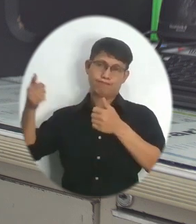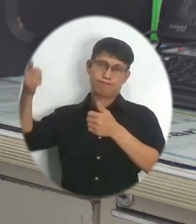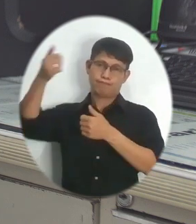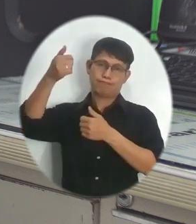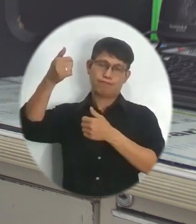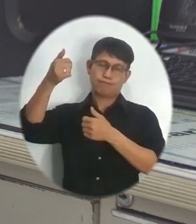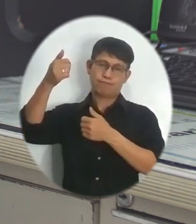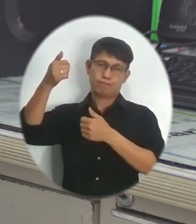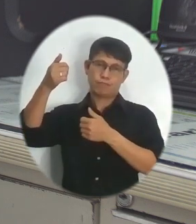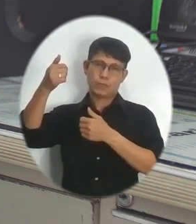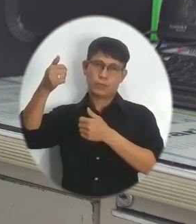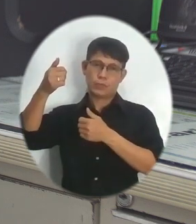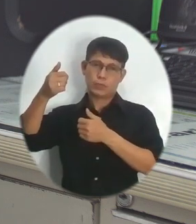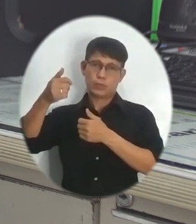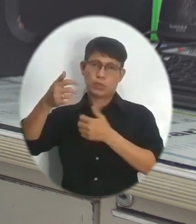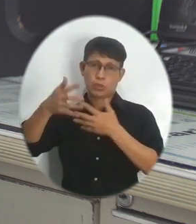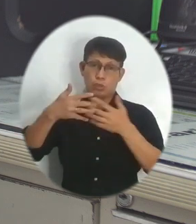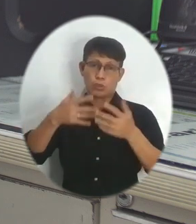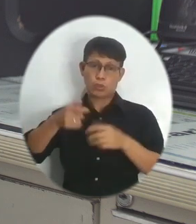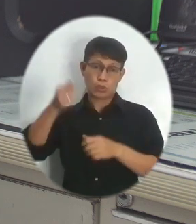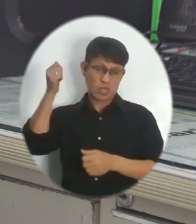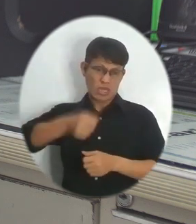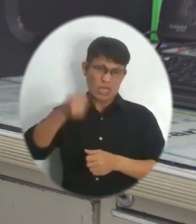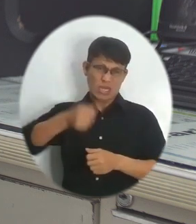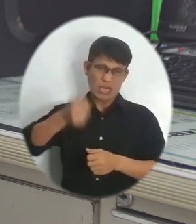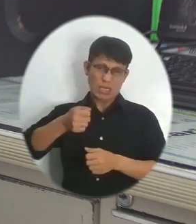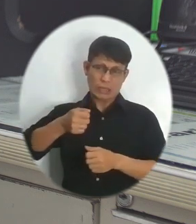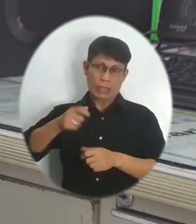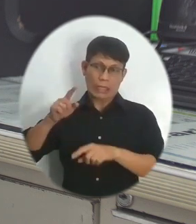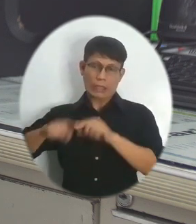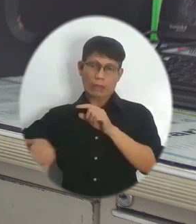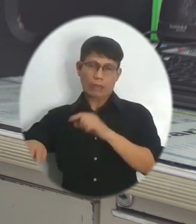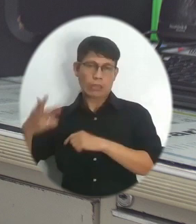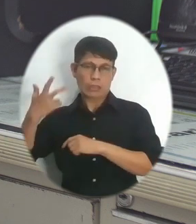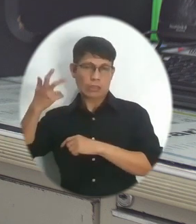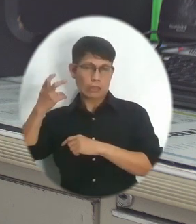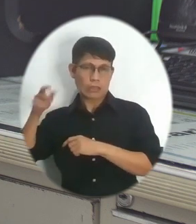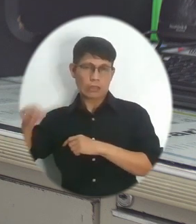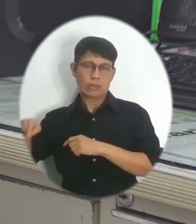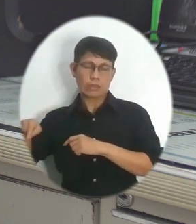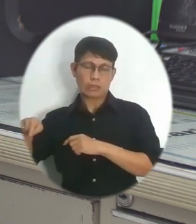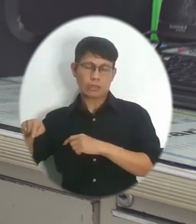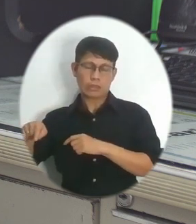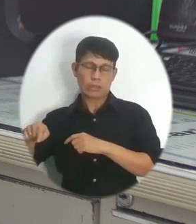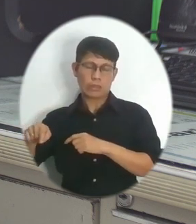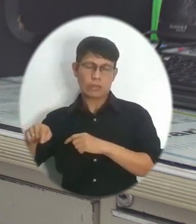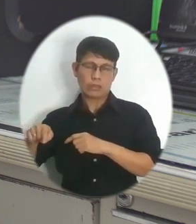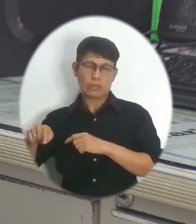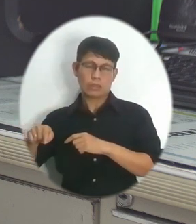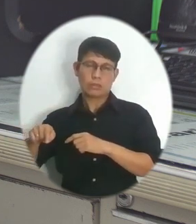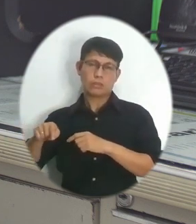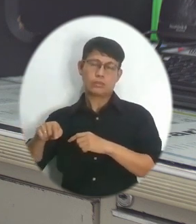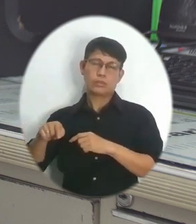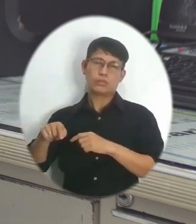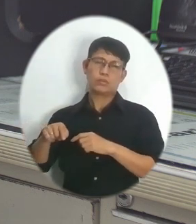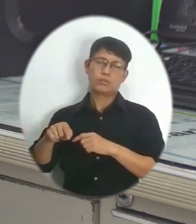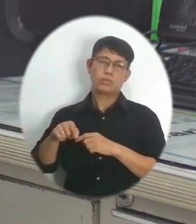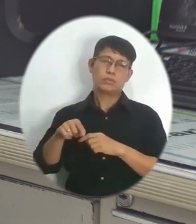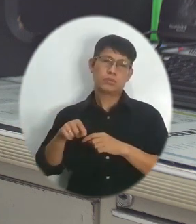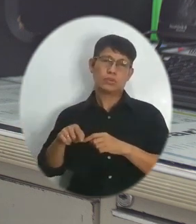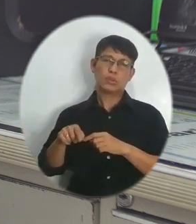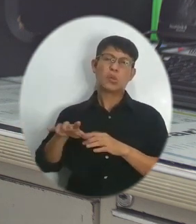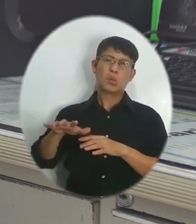o yung malakas na dapat yung tunog para marinig niya. Minsan hindi pa naririnig talaga. So, more